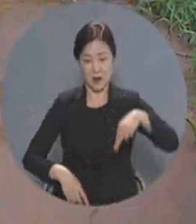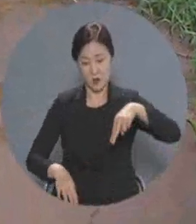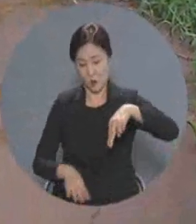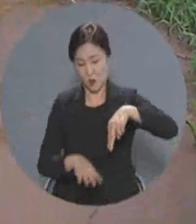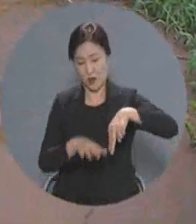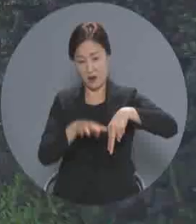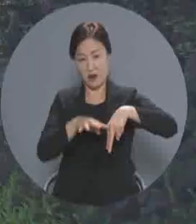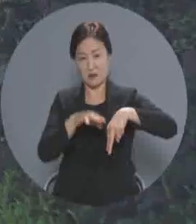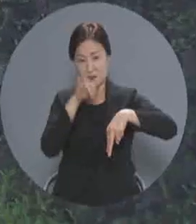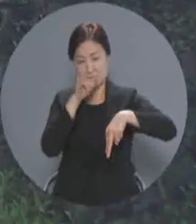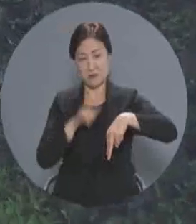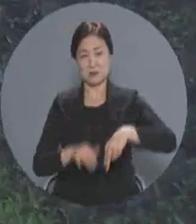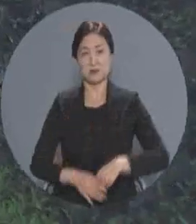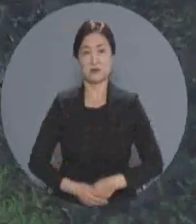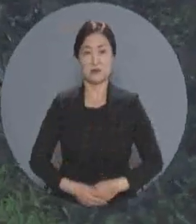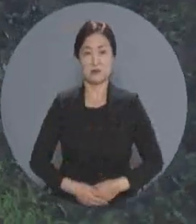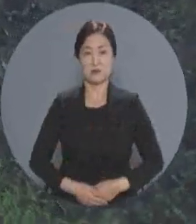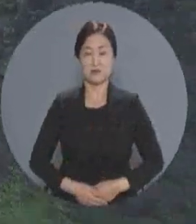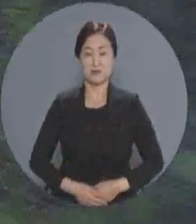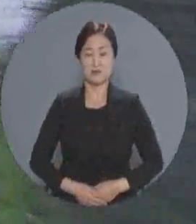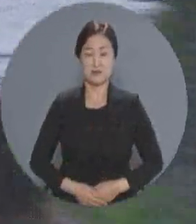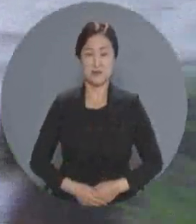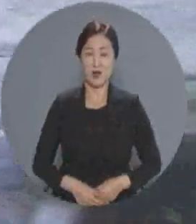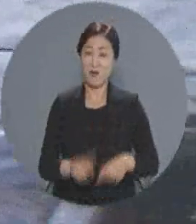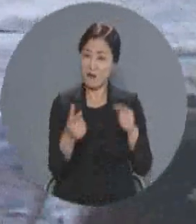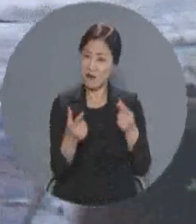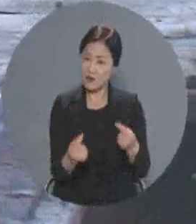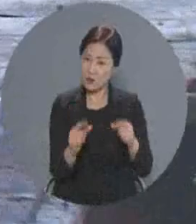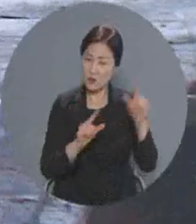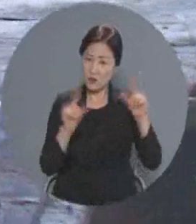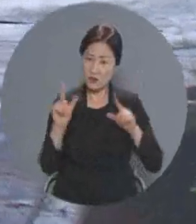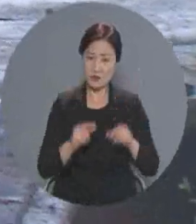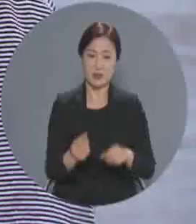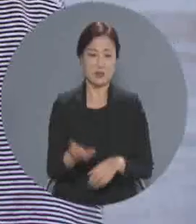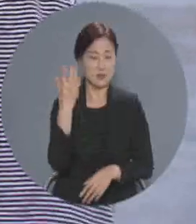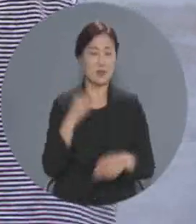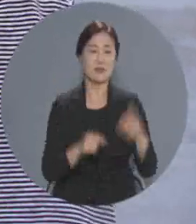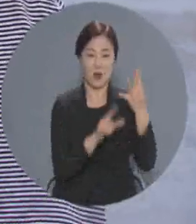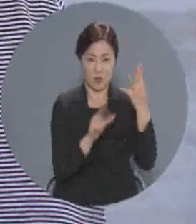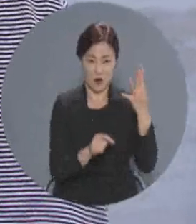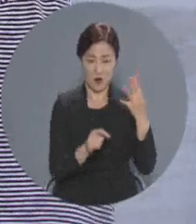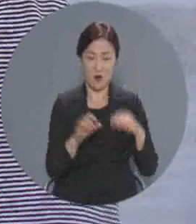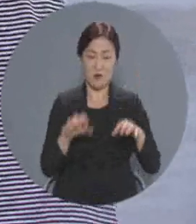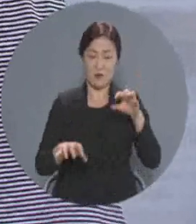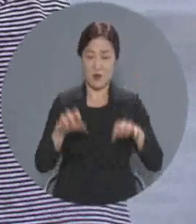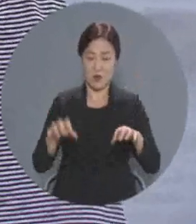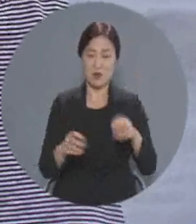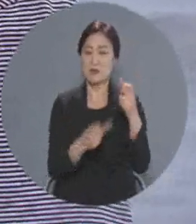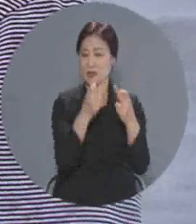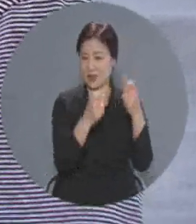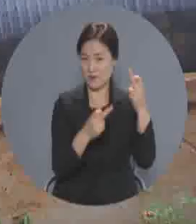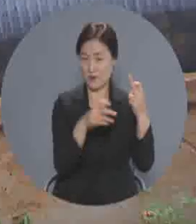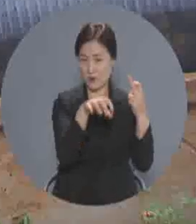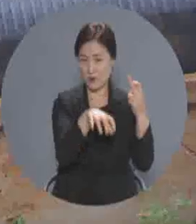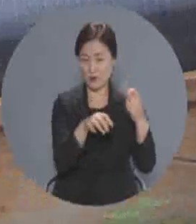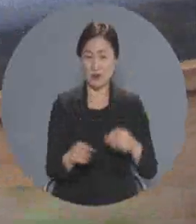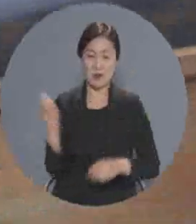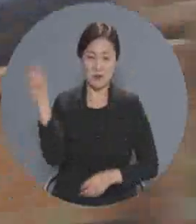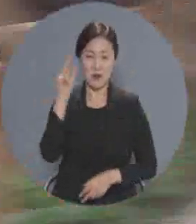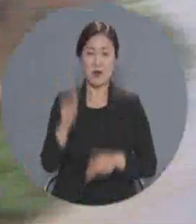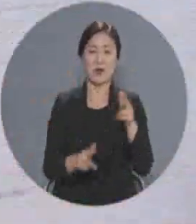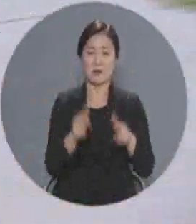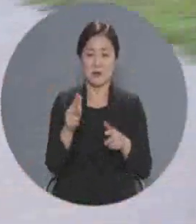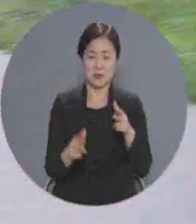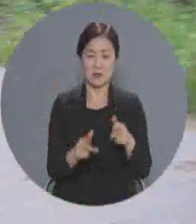쌓였습니다. 주민들에 따르면 이 같은 현상은 지난 4월 마을 바로 뒤 산비탈에서 태양광 발전